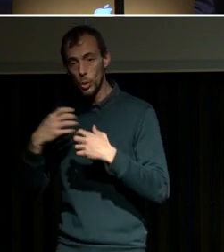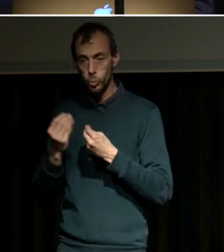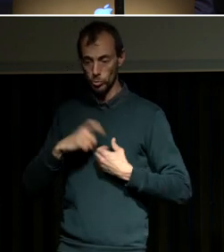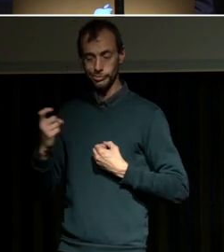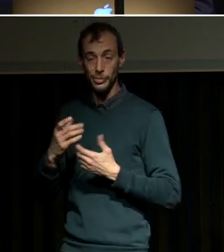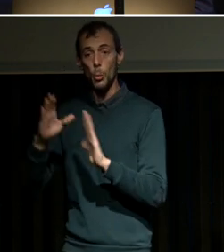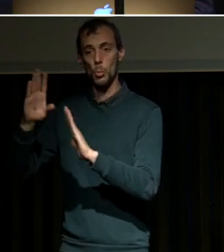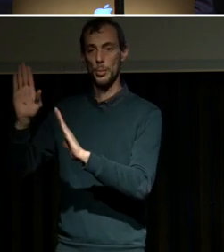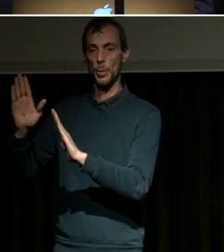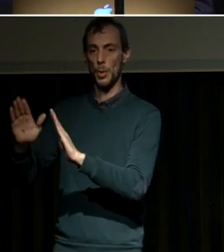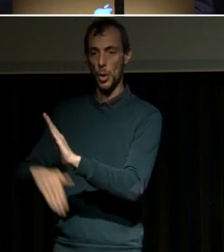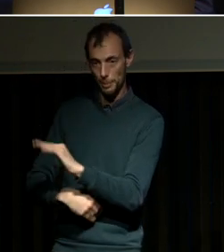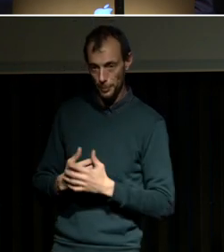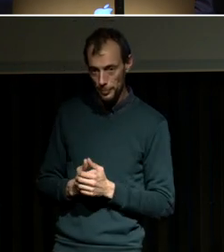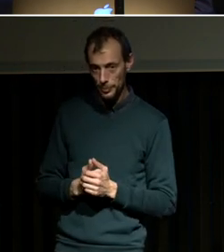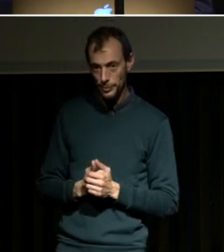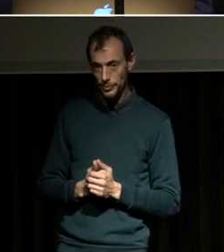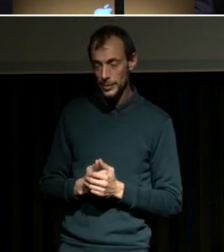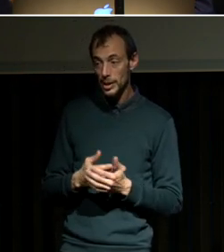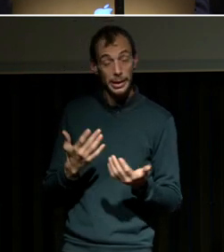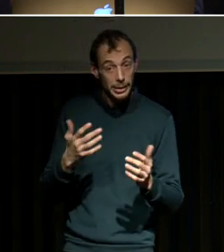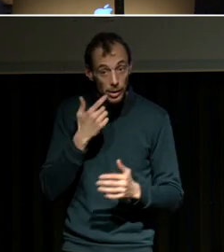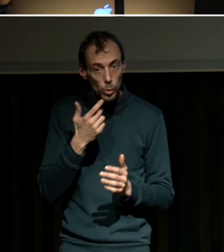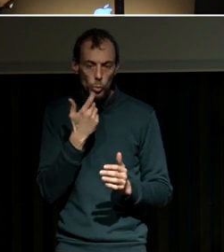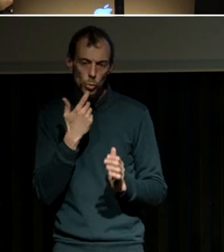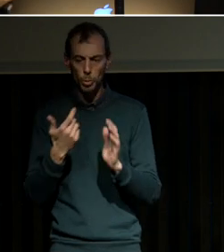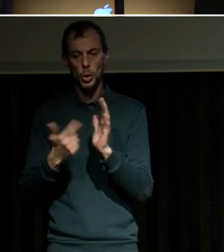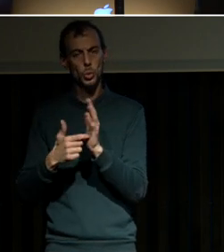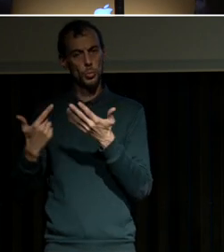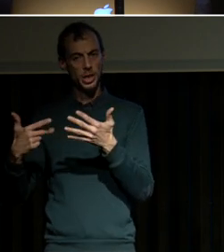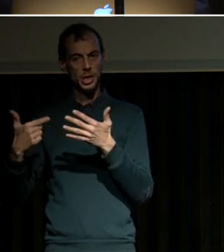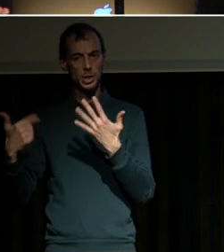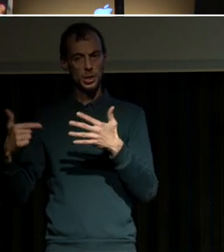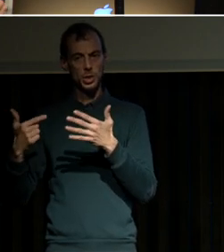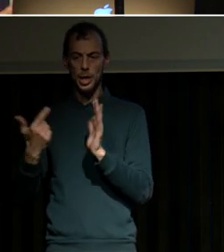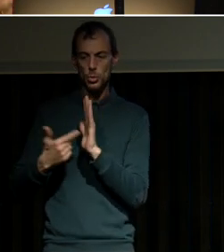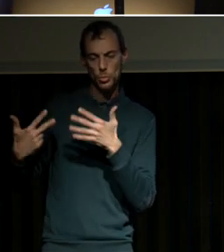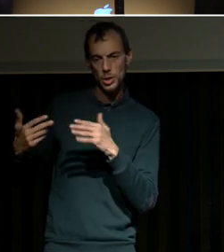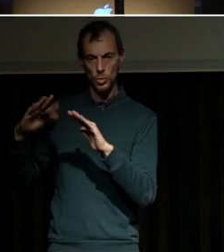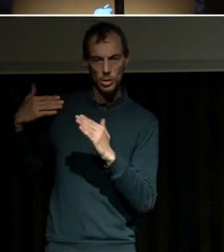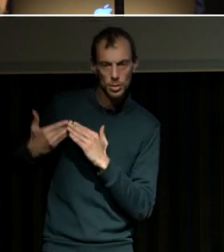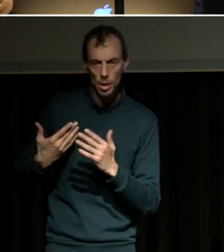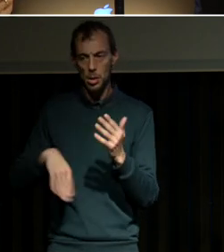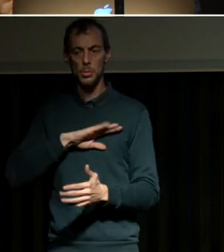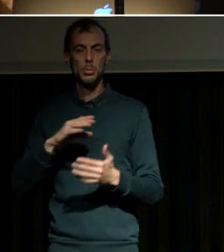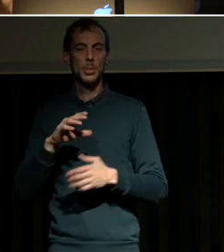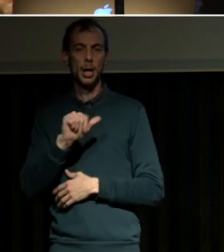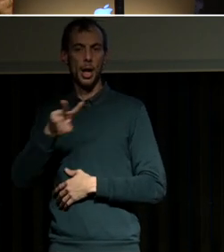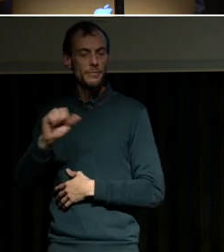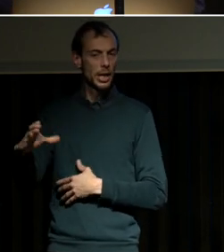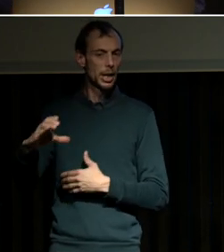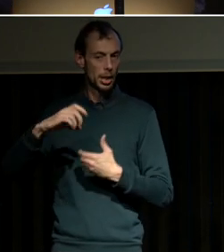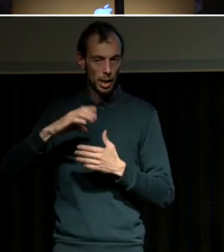vous voyez, depuis 2016-2017, avec l'amélioration de la prise en charge des AVC, les thrombectomies mécaniques, pour ceux qui ont assisté à la